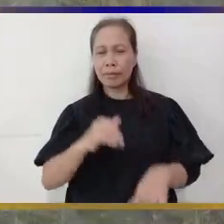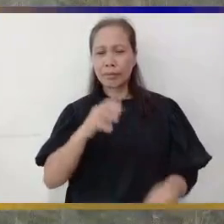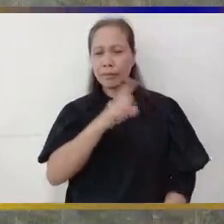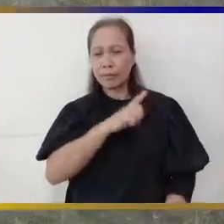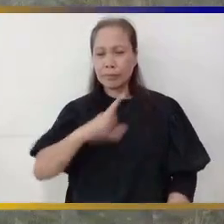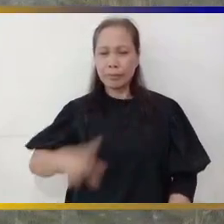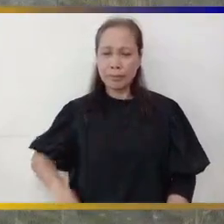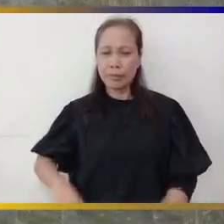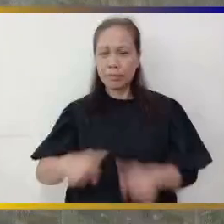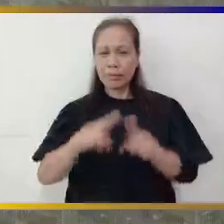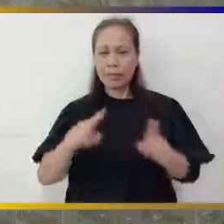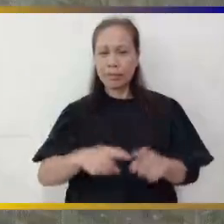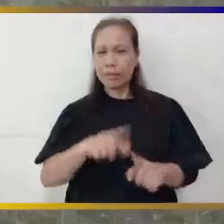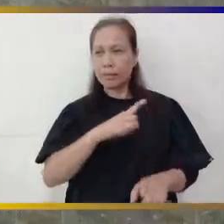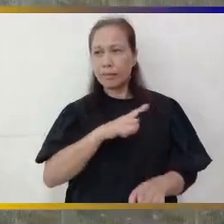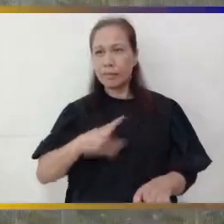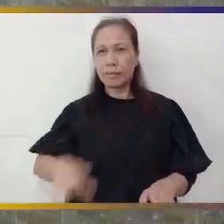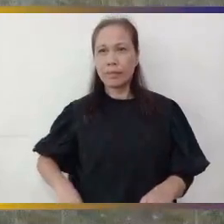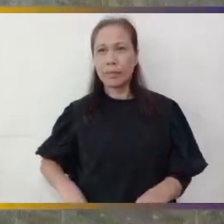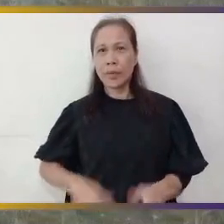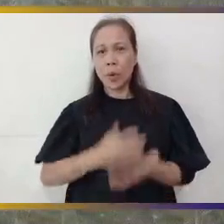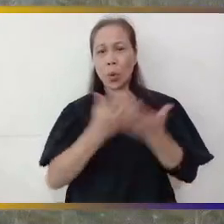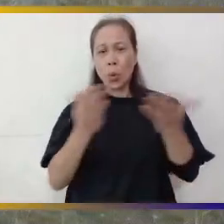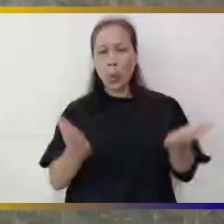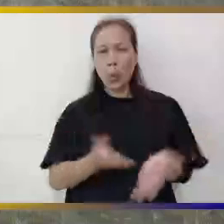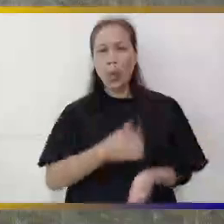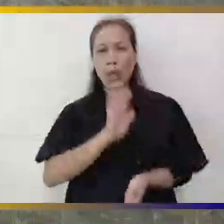master Where my fear